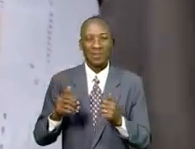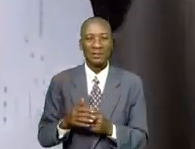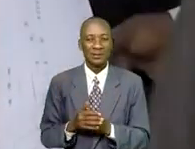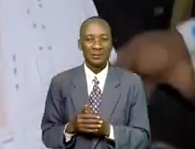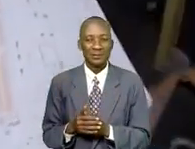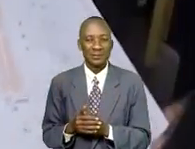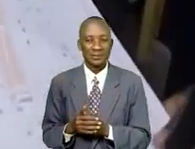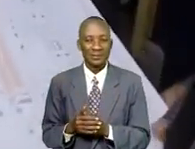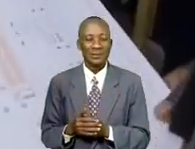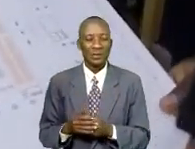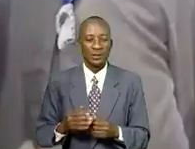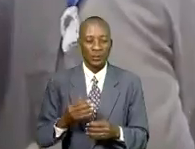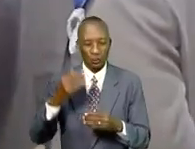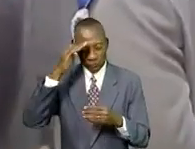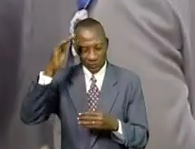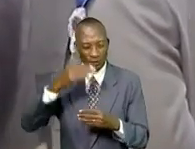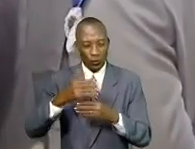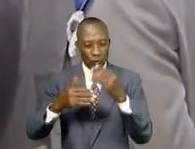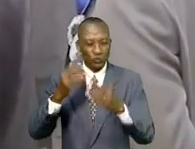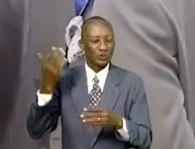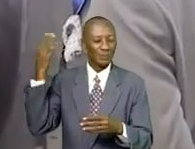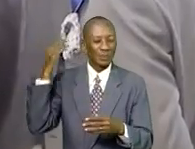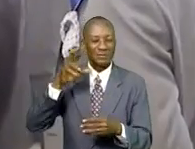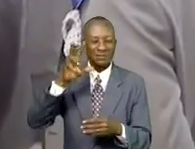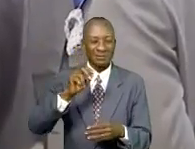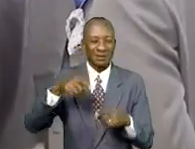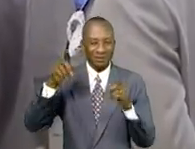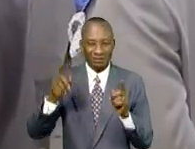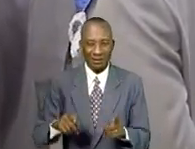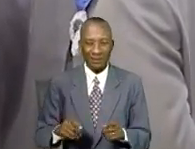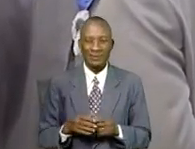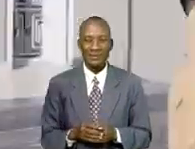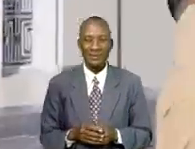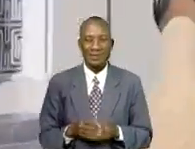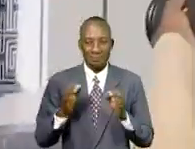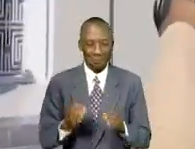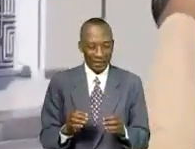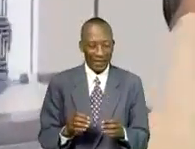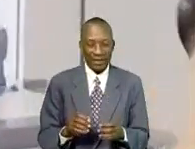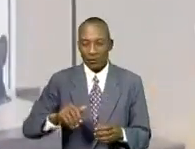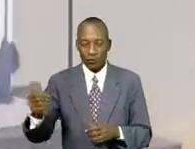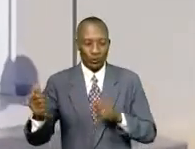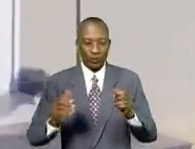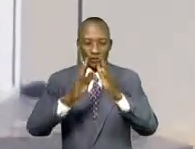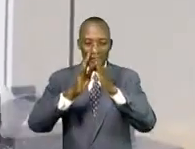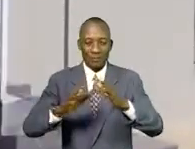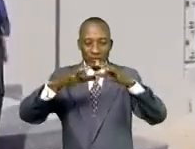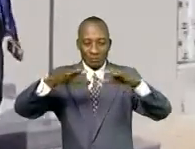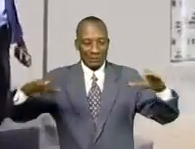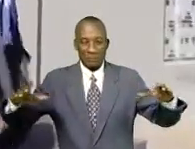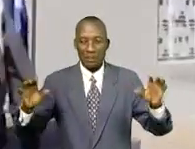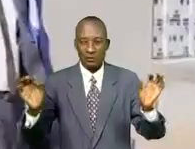de cela 30 ans, mais qui manque un bâtiment propre, inadmissible selon les ministres. Dans un milieu